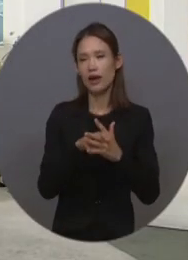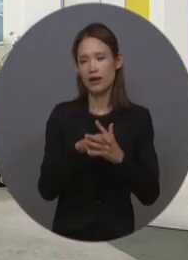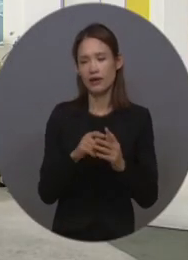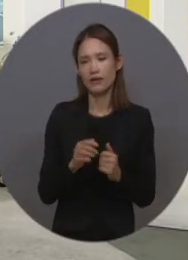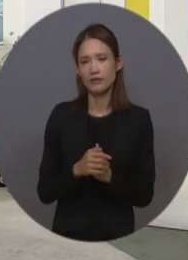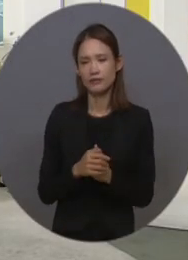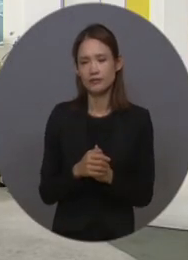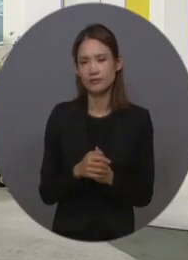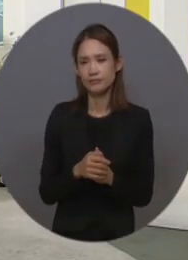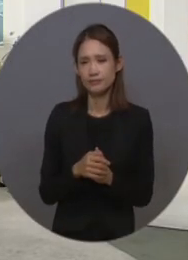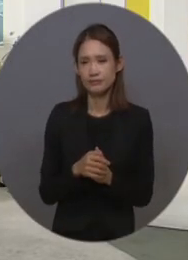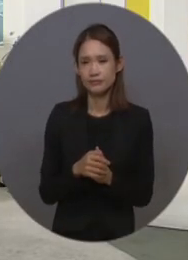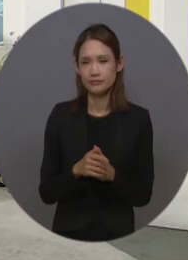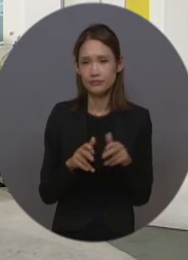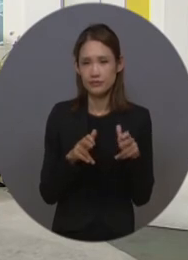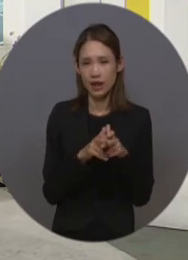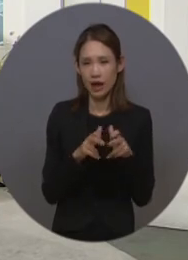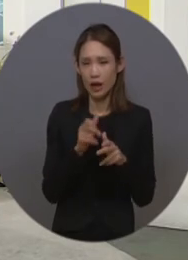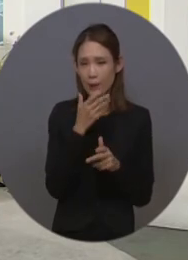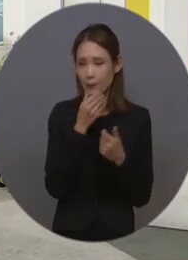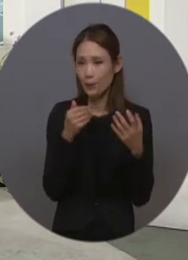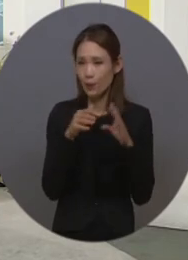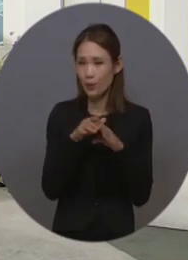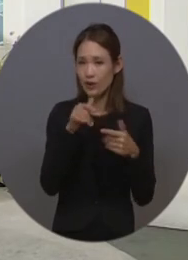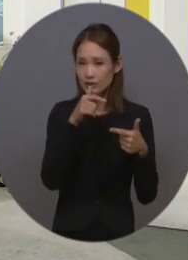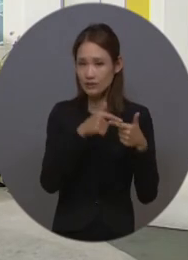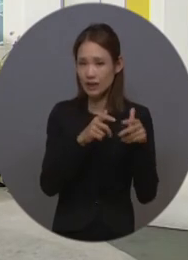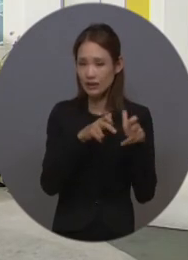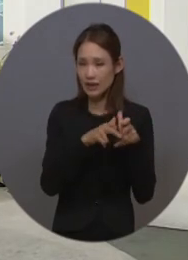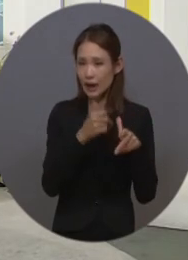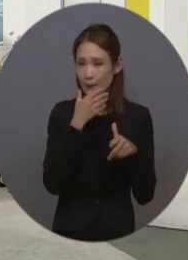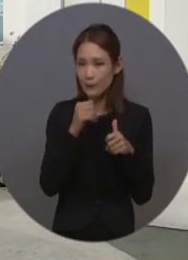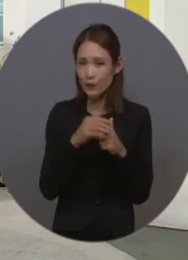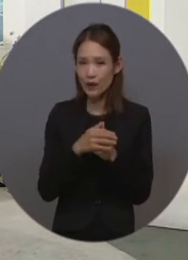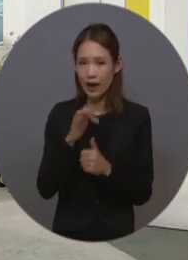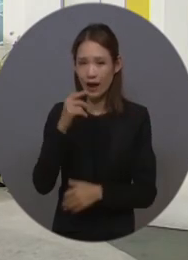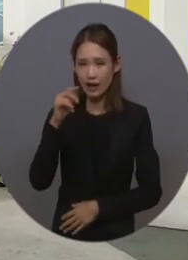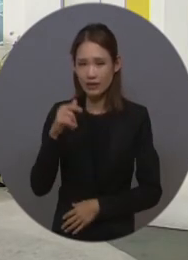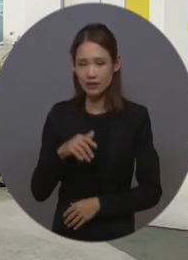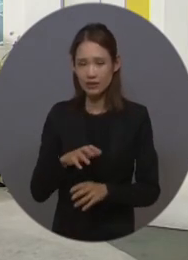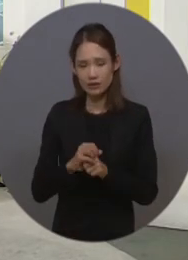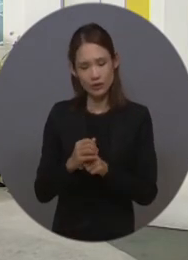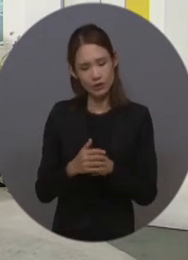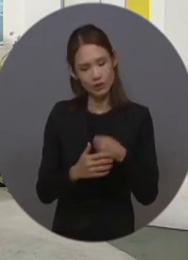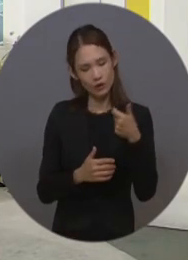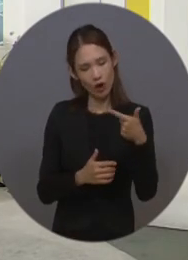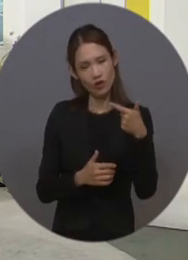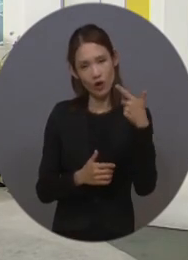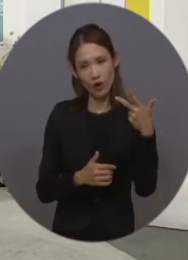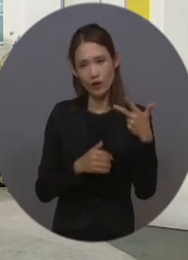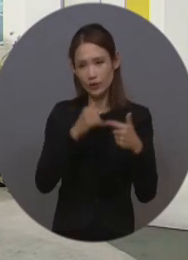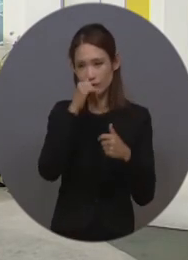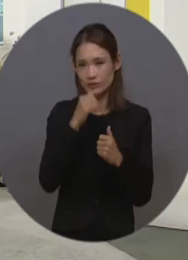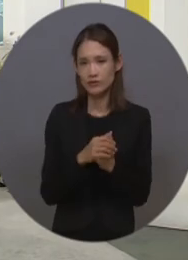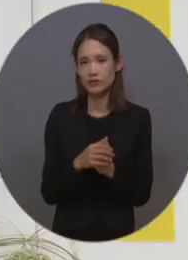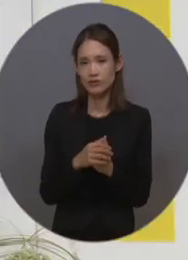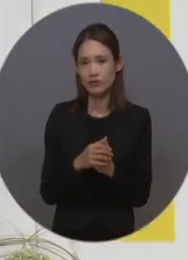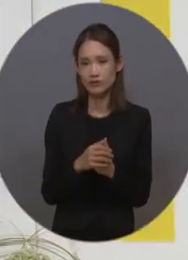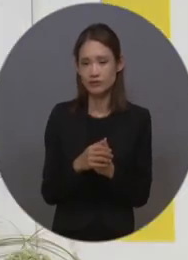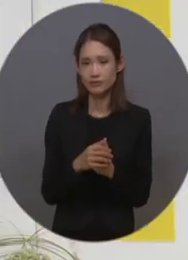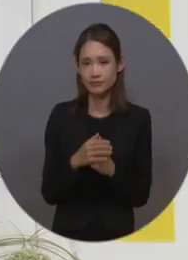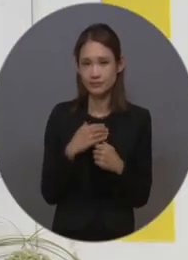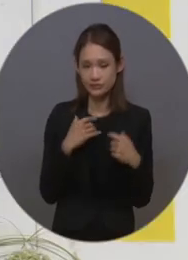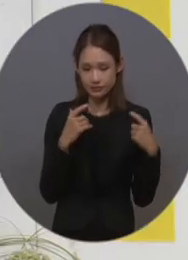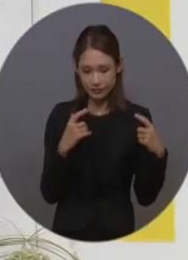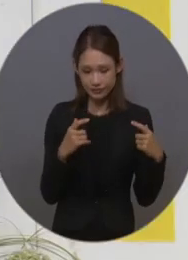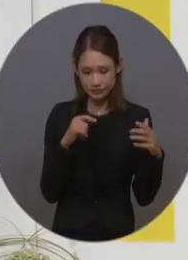파악하고 있고요. 네. 또 장애인 복지관, 강남 장애인 복지관, 하상 장애인 복지관에서 한 네. 6~7개 있습니다. 네. 네. 그래서 저희가